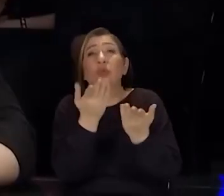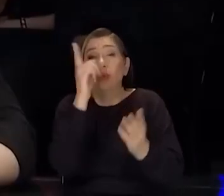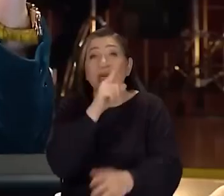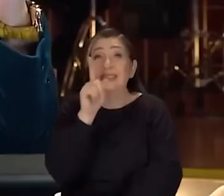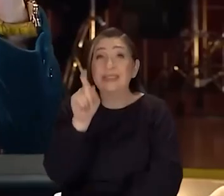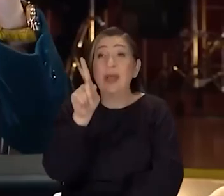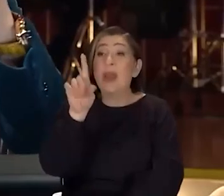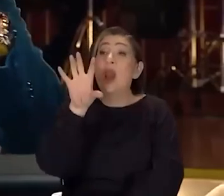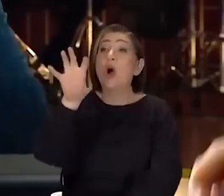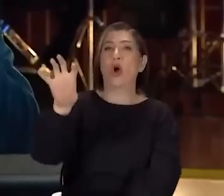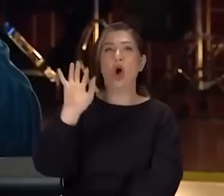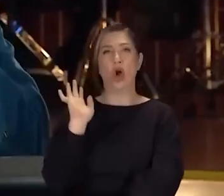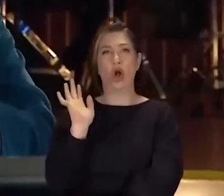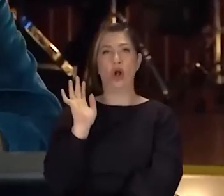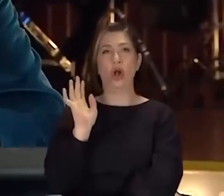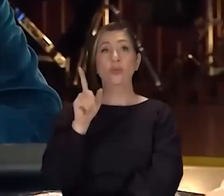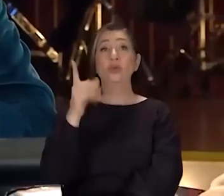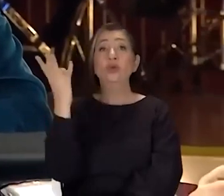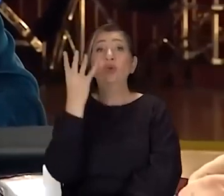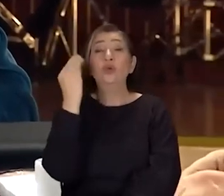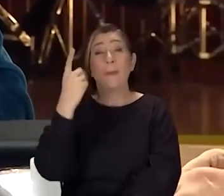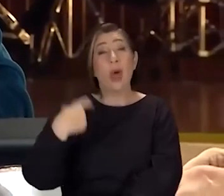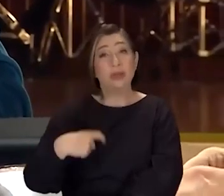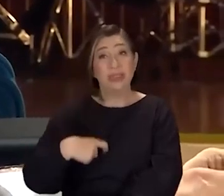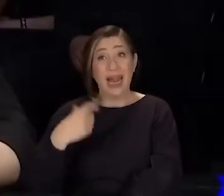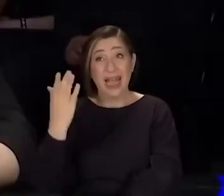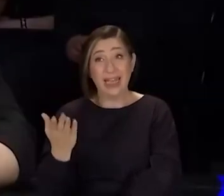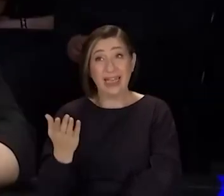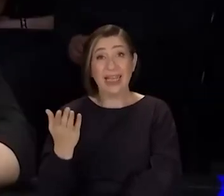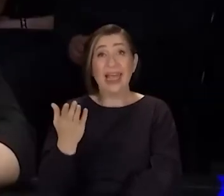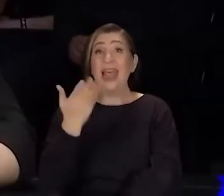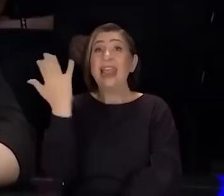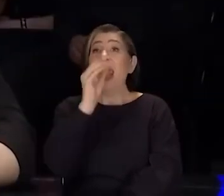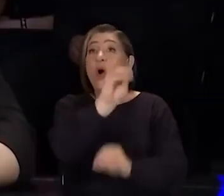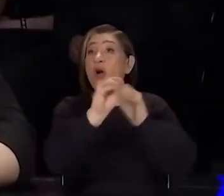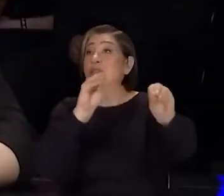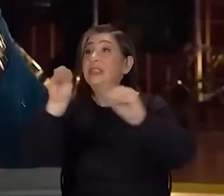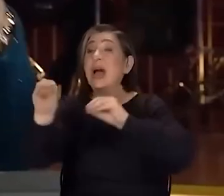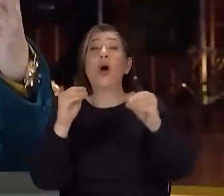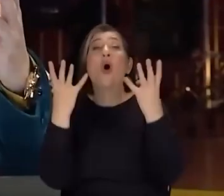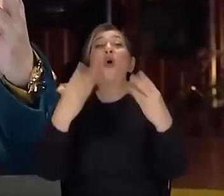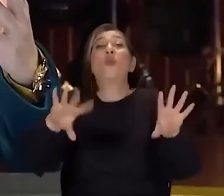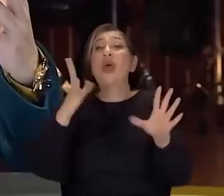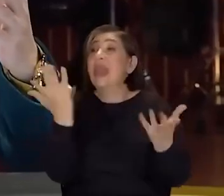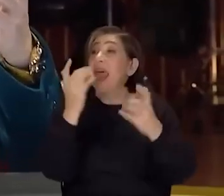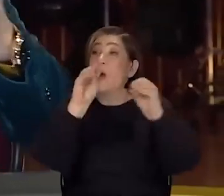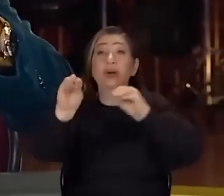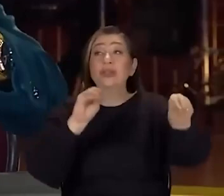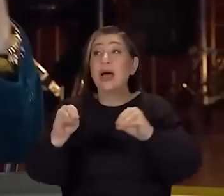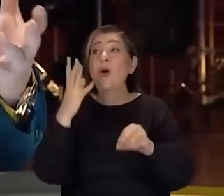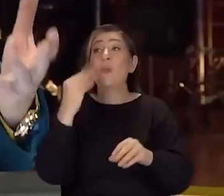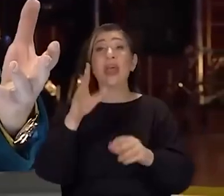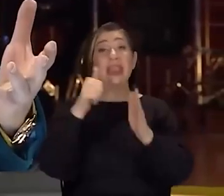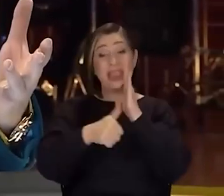sana dedim ki logosun sen. Bu şimdi çok güzel bir özellik. Yani nereye koysak olmuyor. Nereye koysak olmuyor.